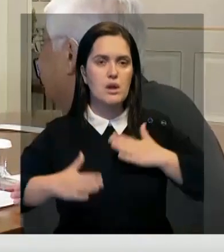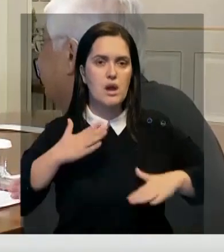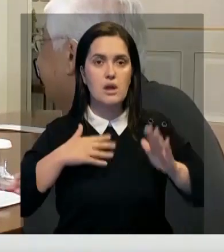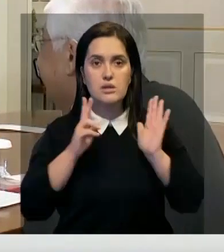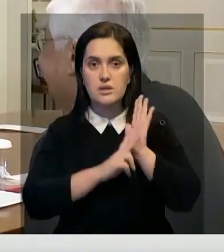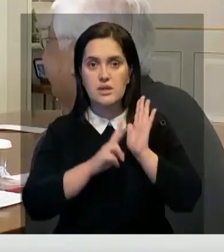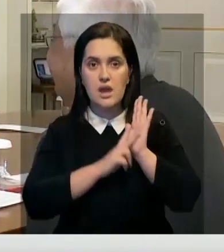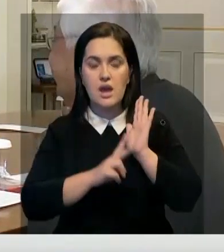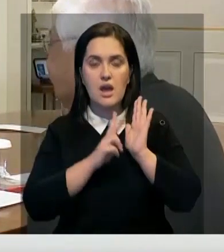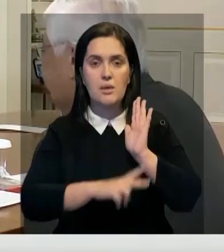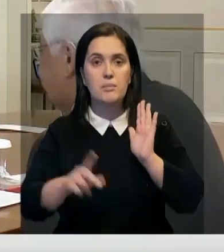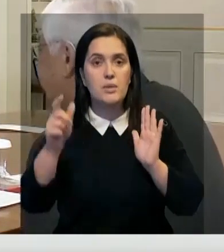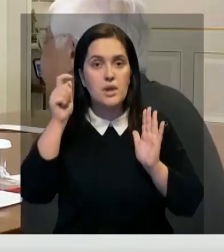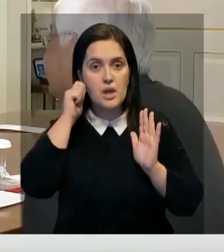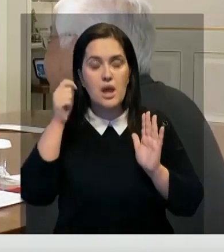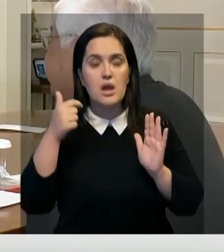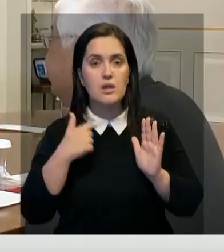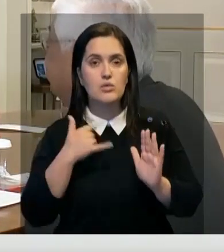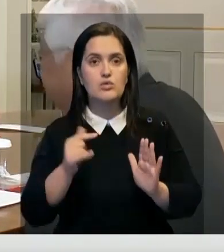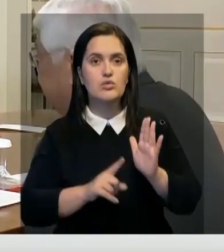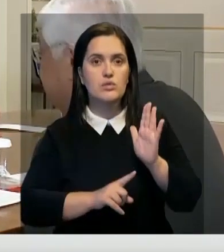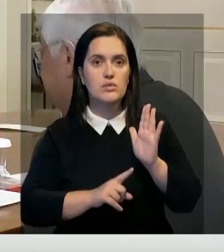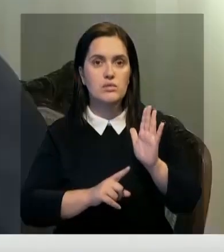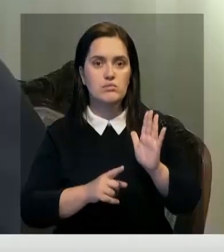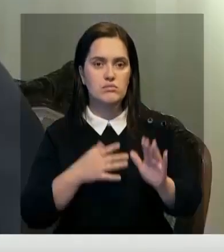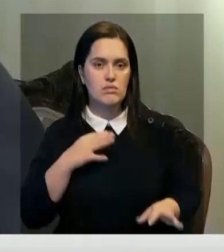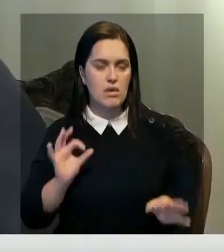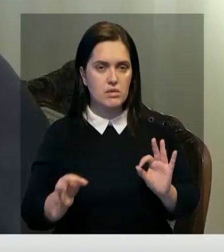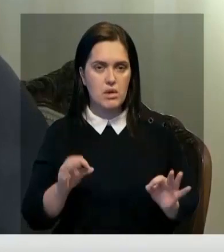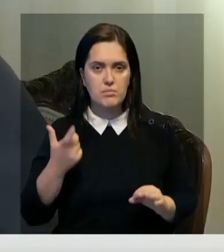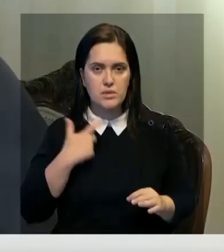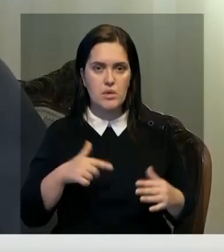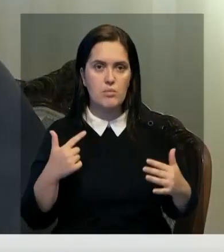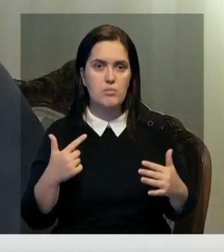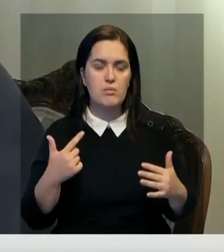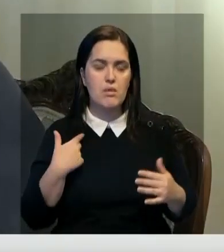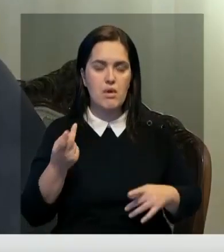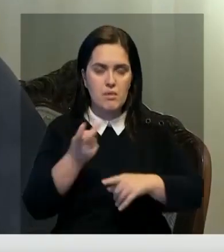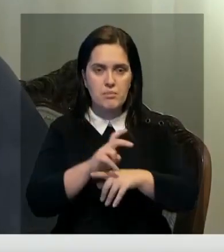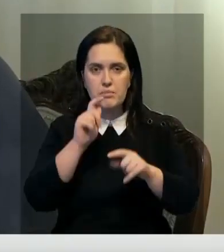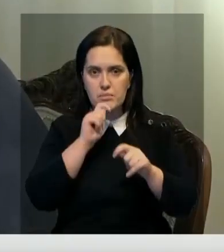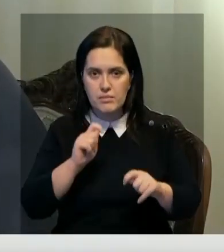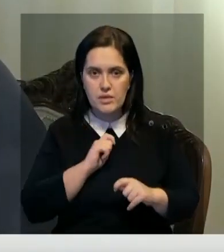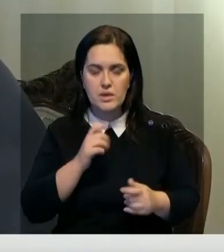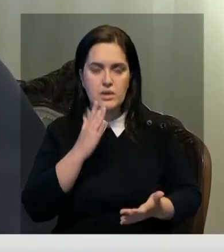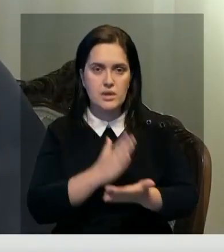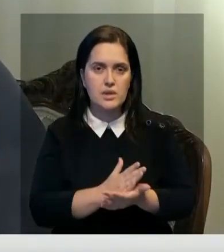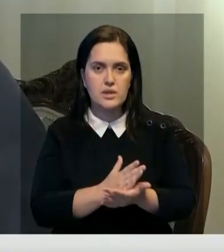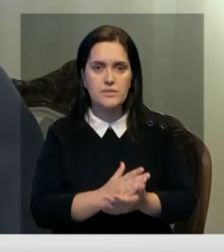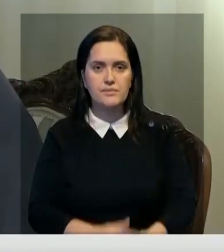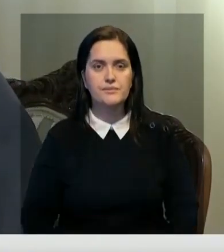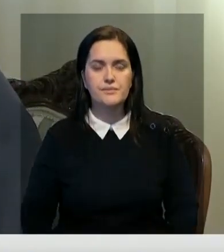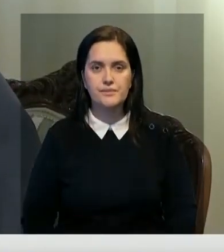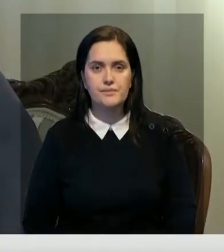70 годам я пришел в здравие и получил такую высочайшую награду нашей страны.